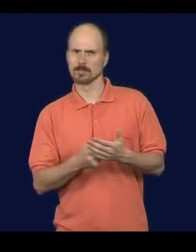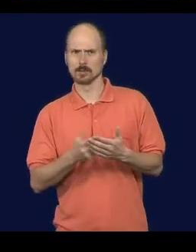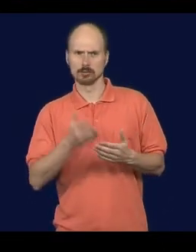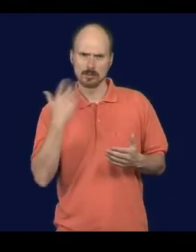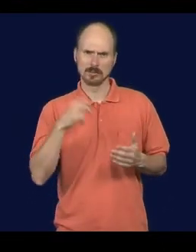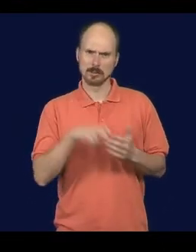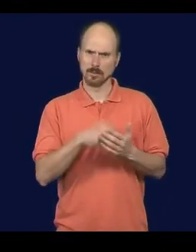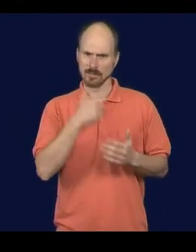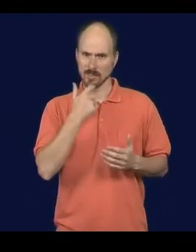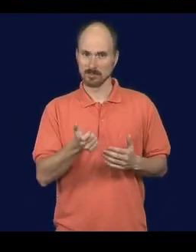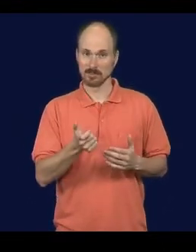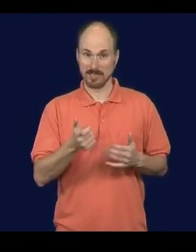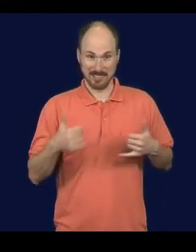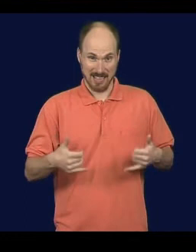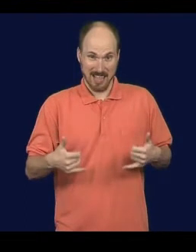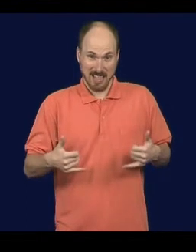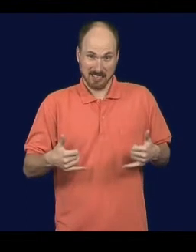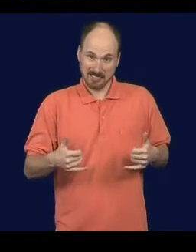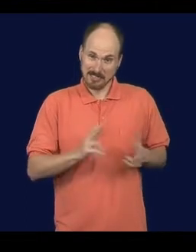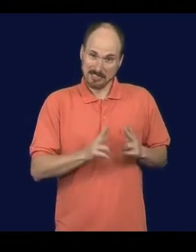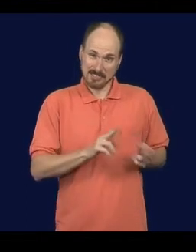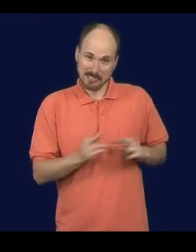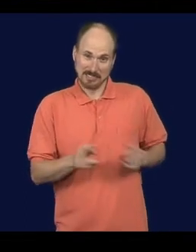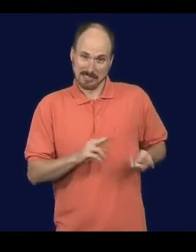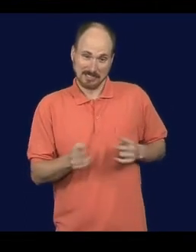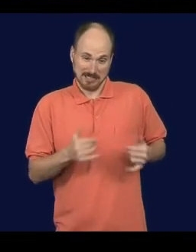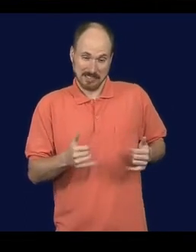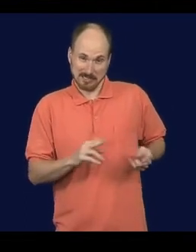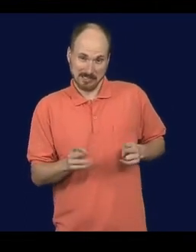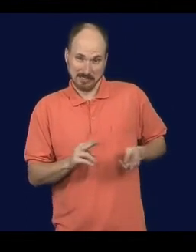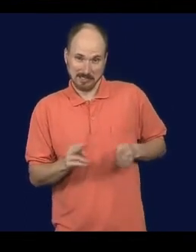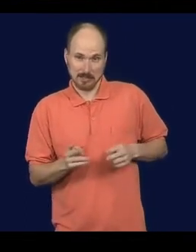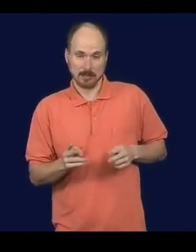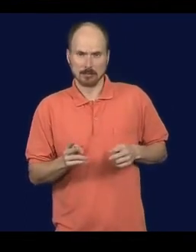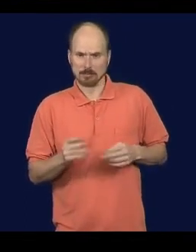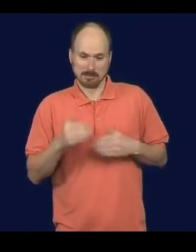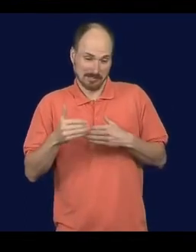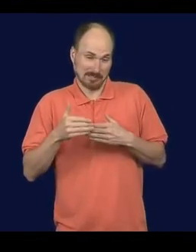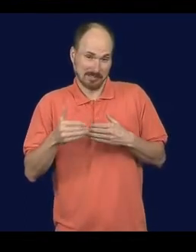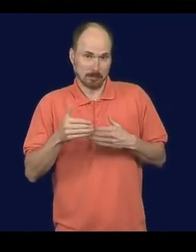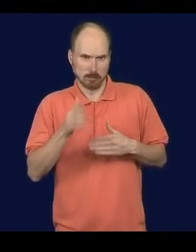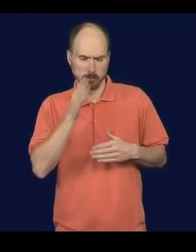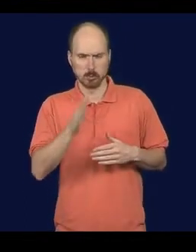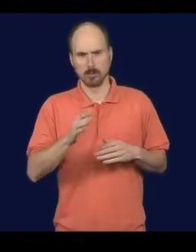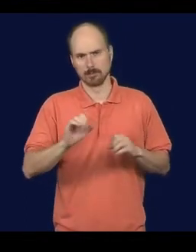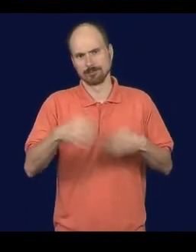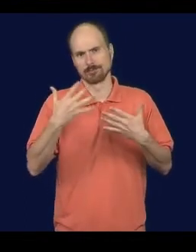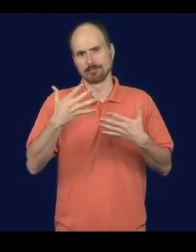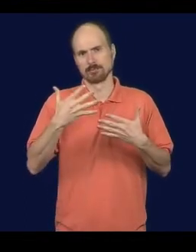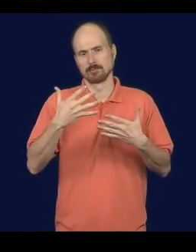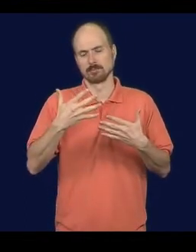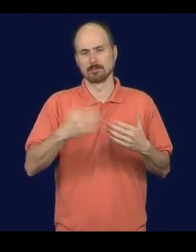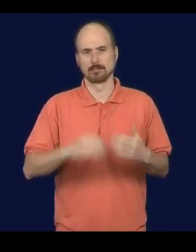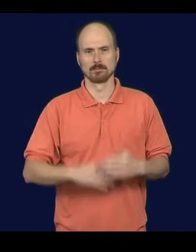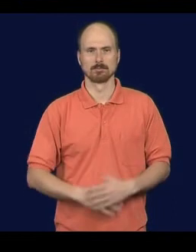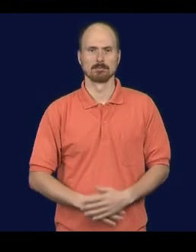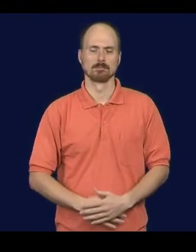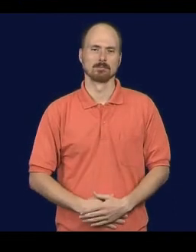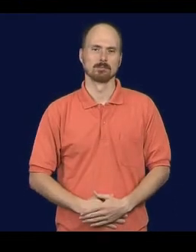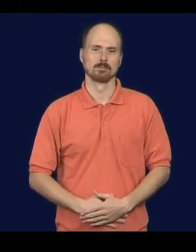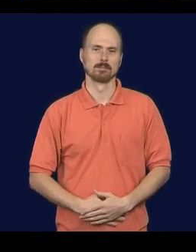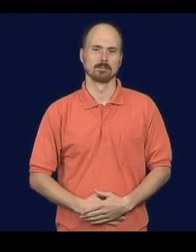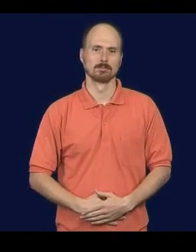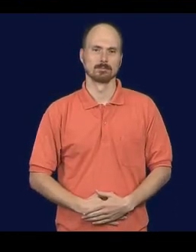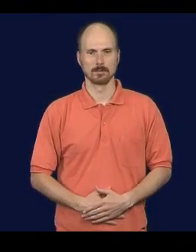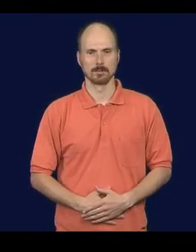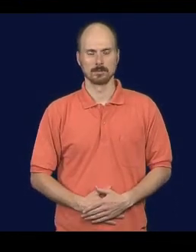zabývat tímhletím. Pak se vlastně po těch asistentkách bylo jak hůd po dešti všude po